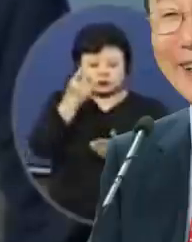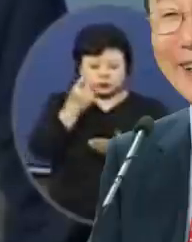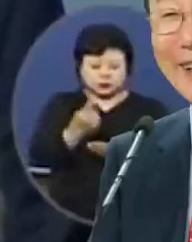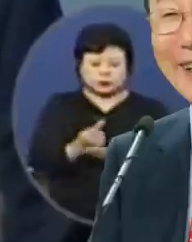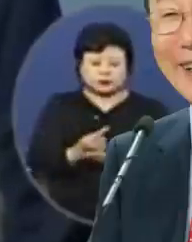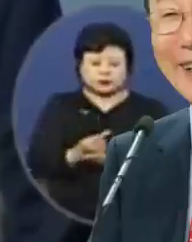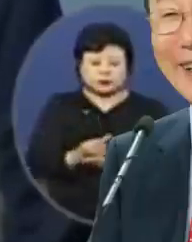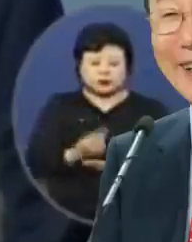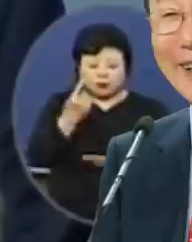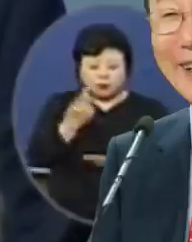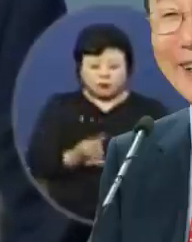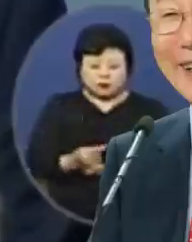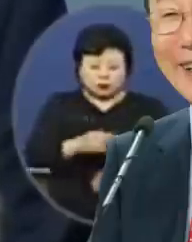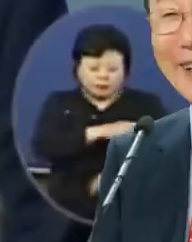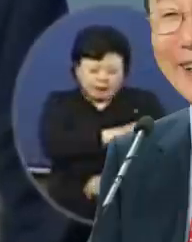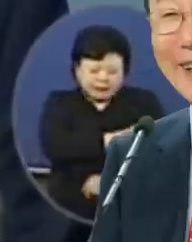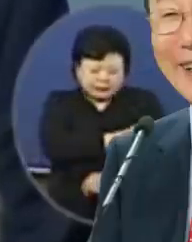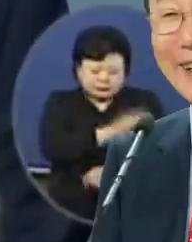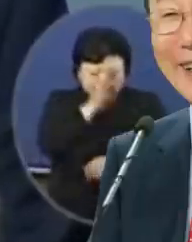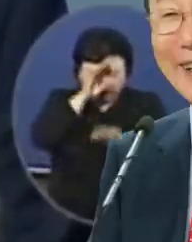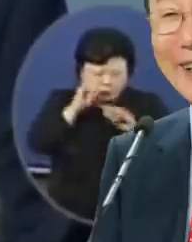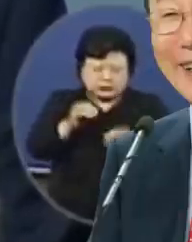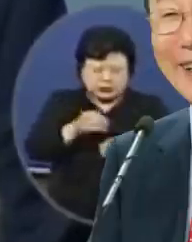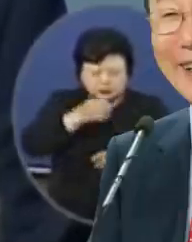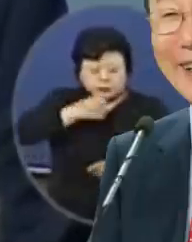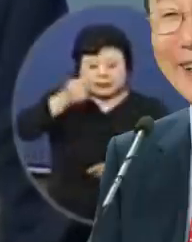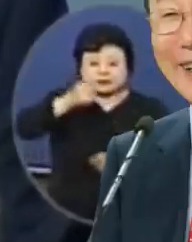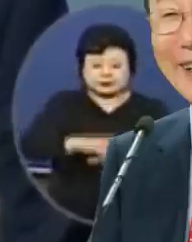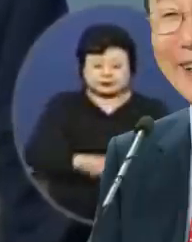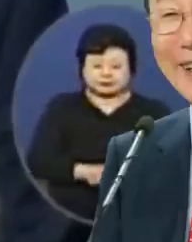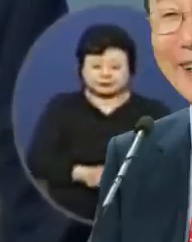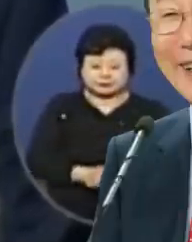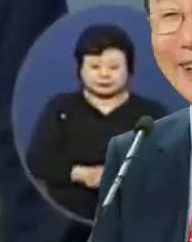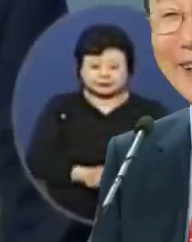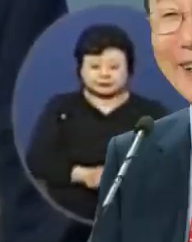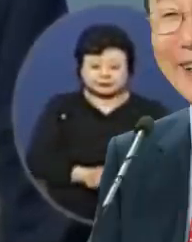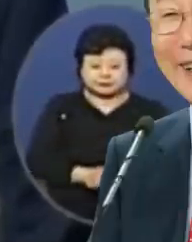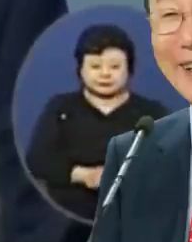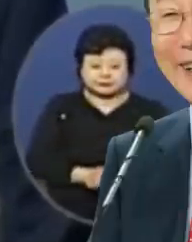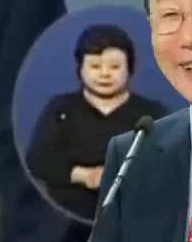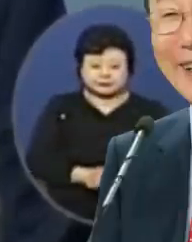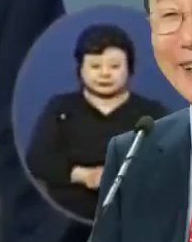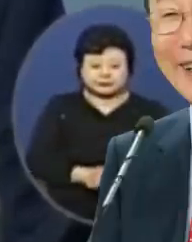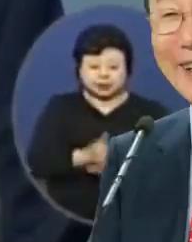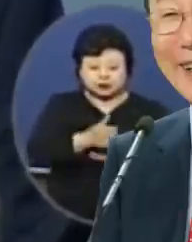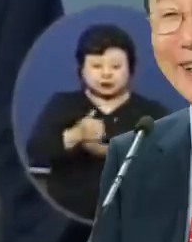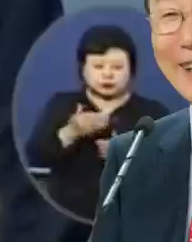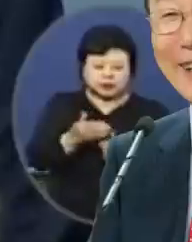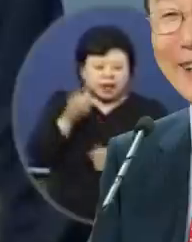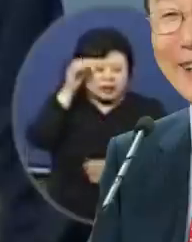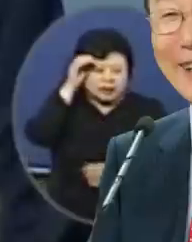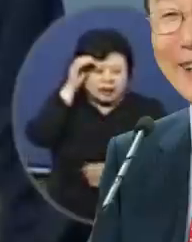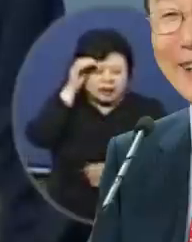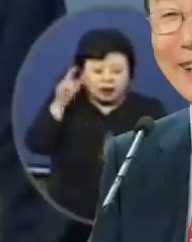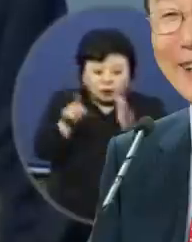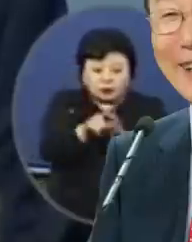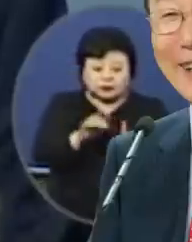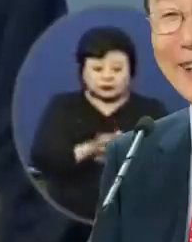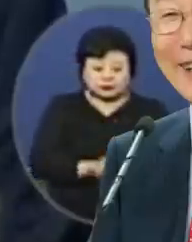옷에 손만 대면 난다는 꿈을 가졌었습니다. 그리고 주님께 기대를 걸고